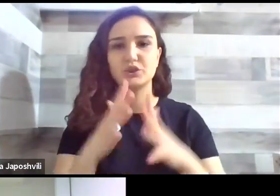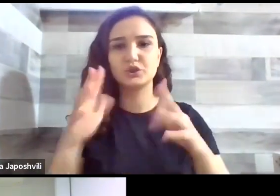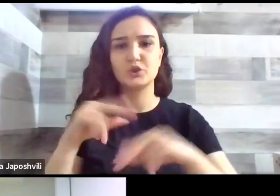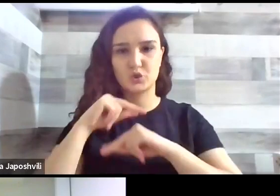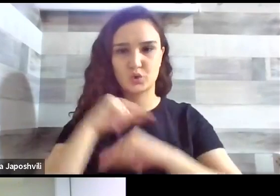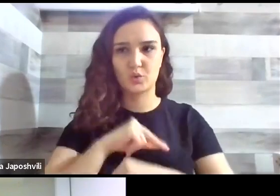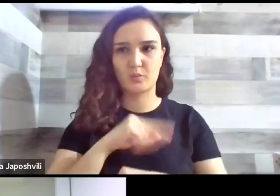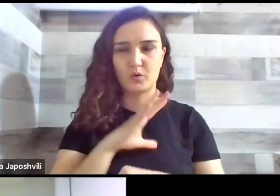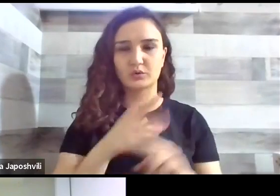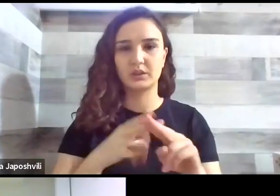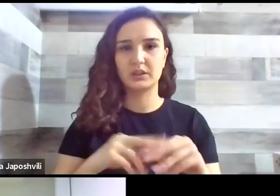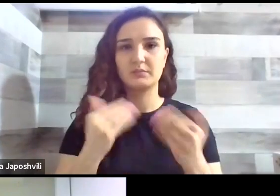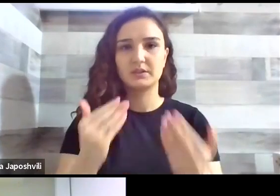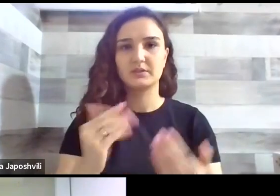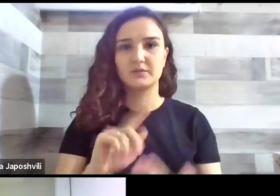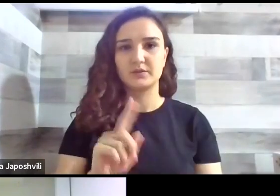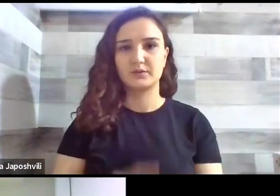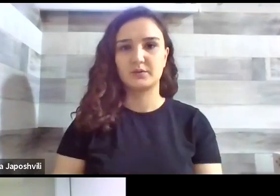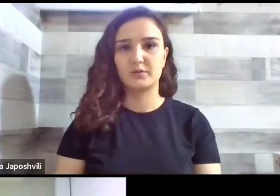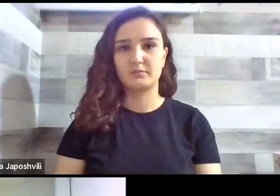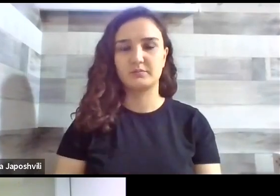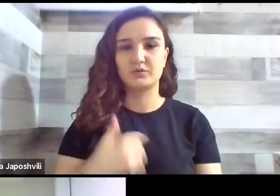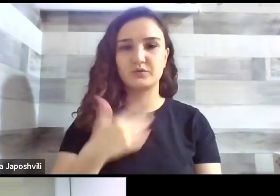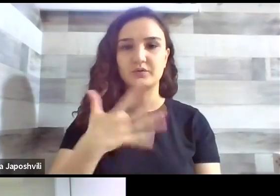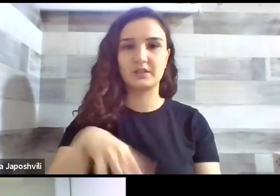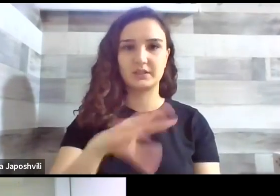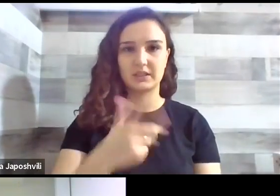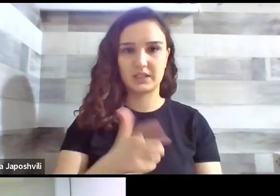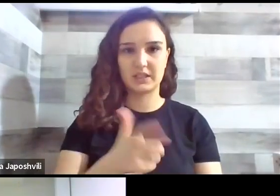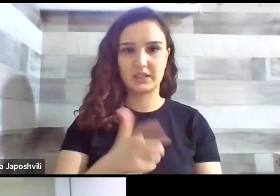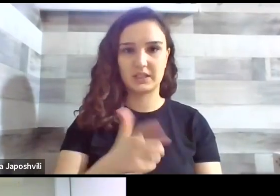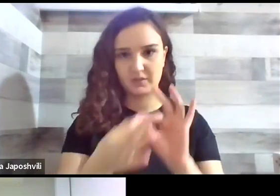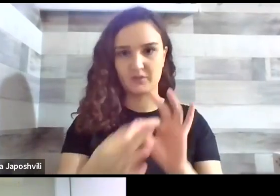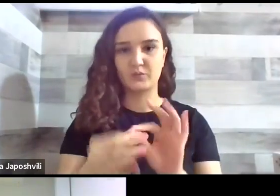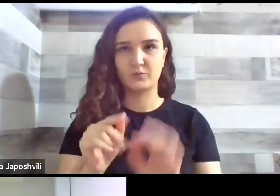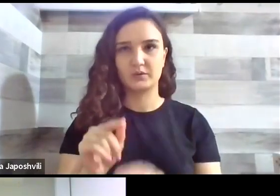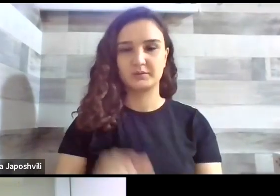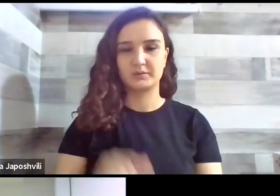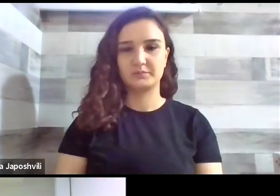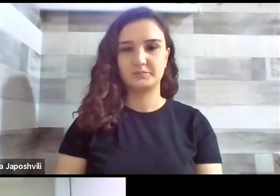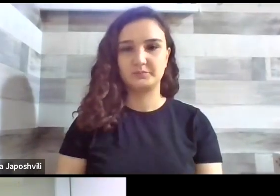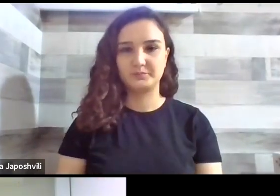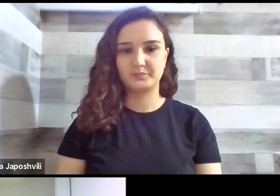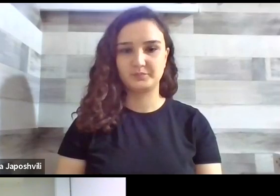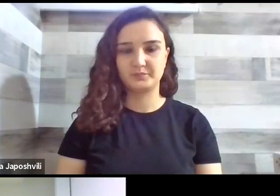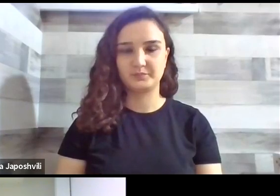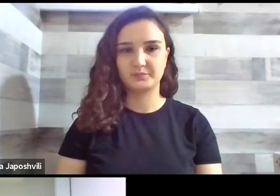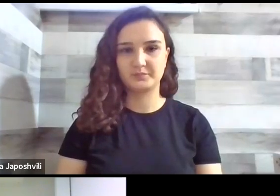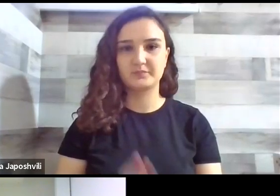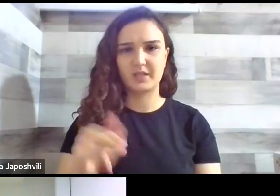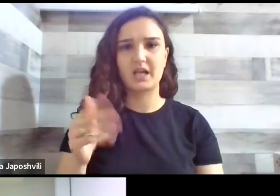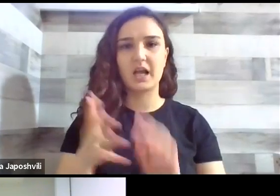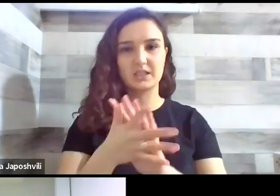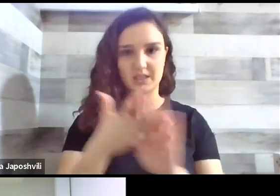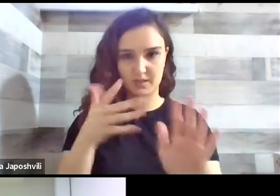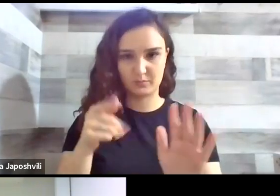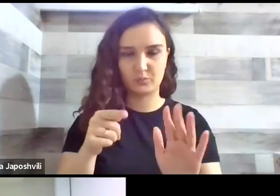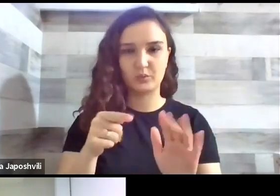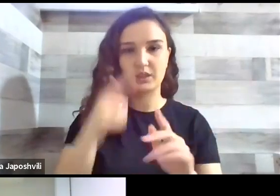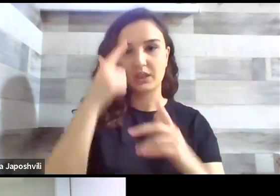გაწია იმისთვის, რომ ჩვენ ძალიან თანმიმდევრული და გააზრებული